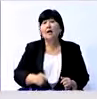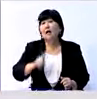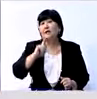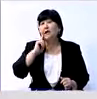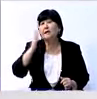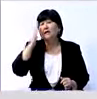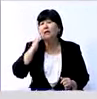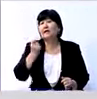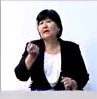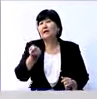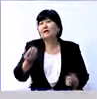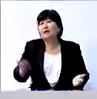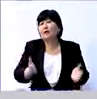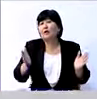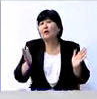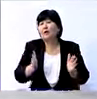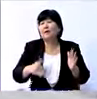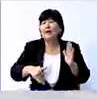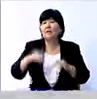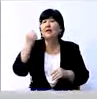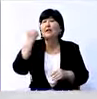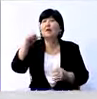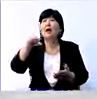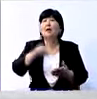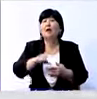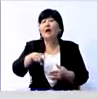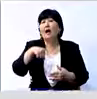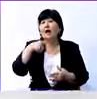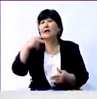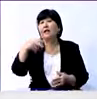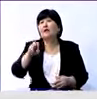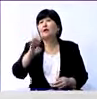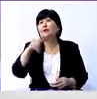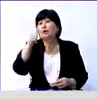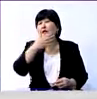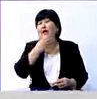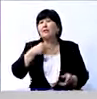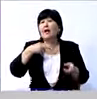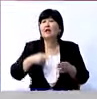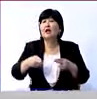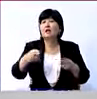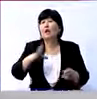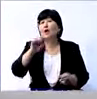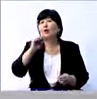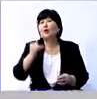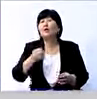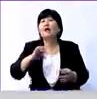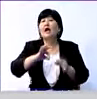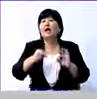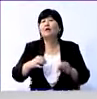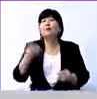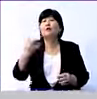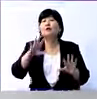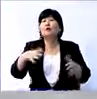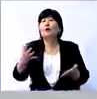Жастарын қамшының сабындай ғана ғұмырында біршама биікті бағындырған болатын. Атап айтсақ, 2014 жылы мәнерлеп сырғанаудан Сочи олимпиадасында қола медальға